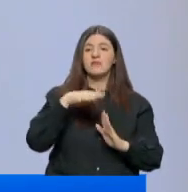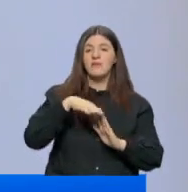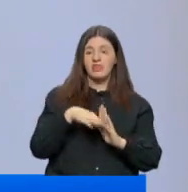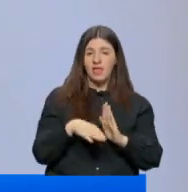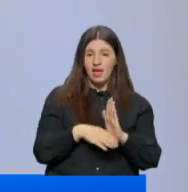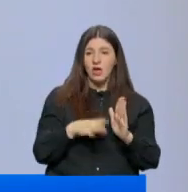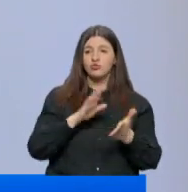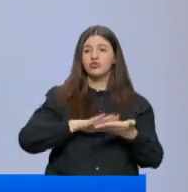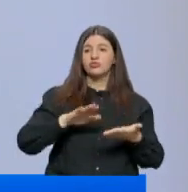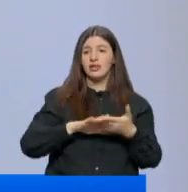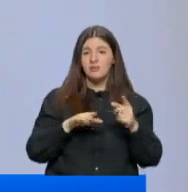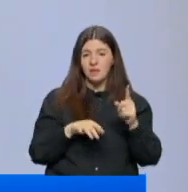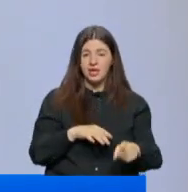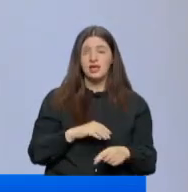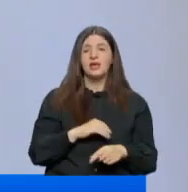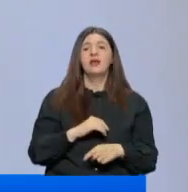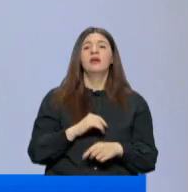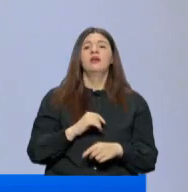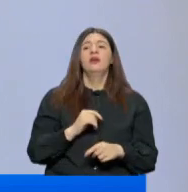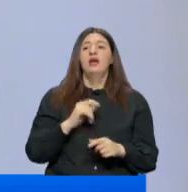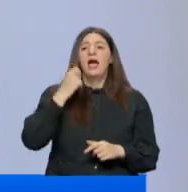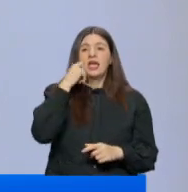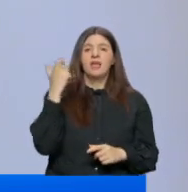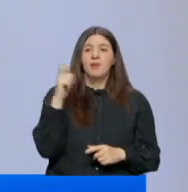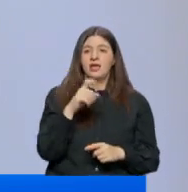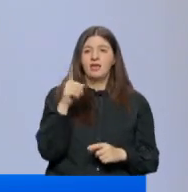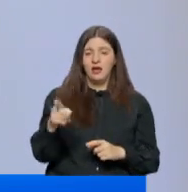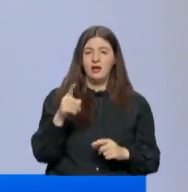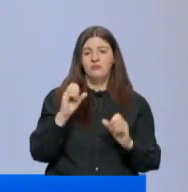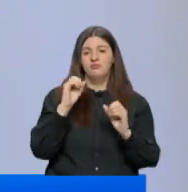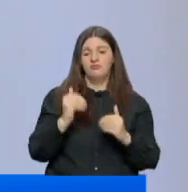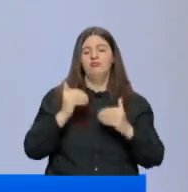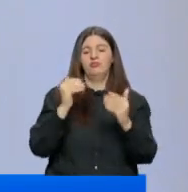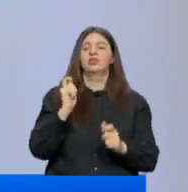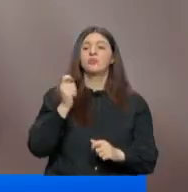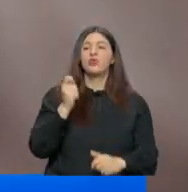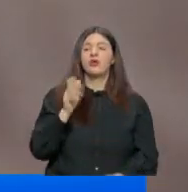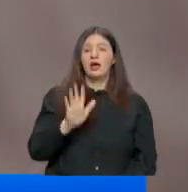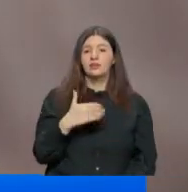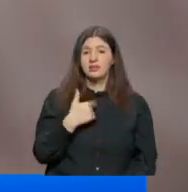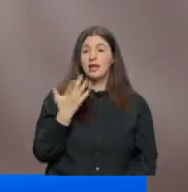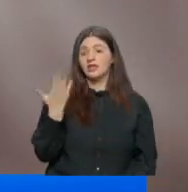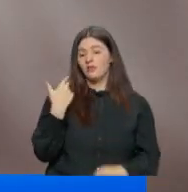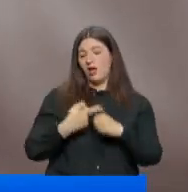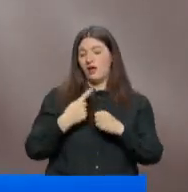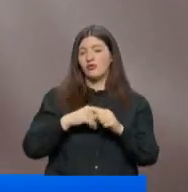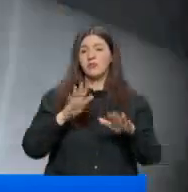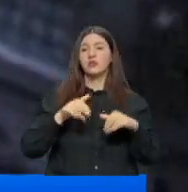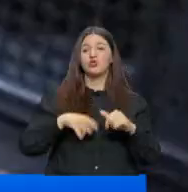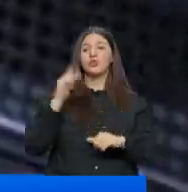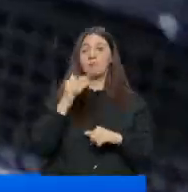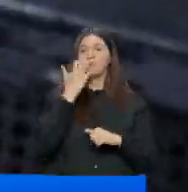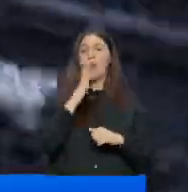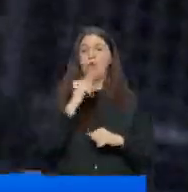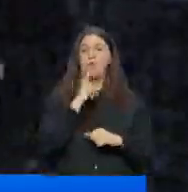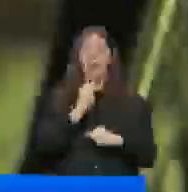maddelik düzenlemeyi Ekim ayına bırakmak durumunda kaldık. Geçtiğimiz hafta meclisin gündemine gelmesi